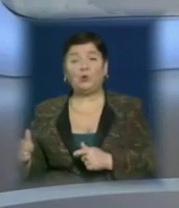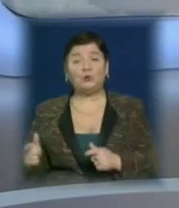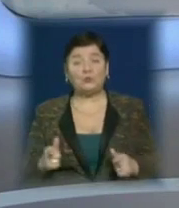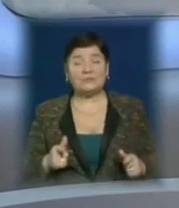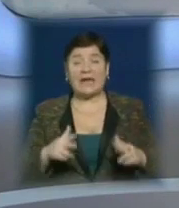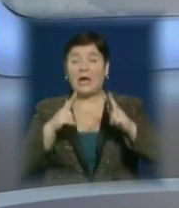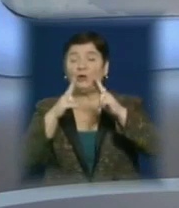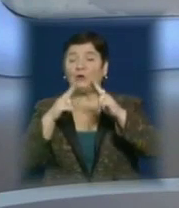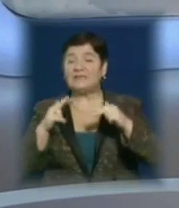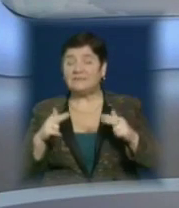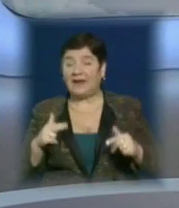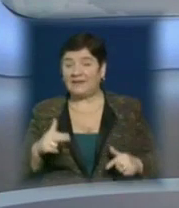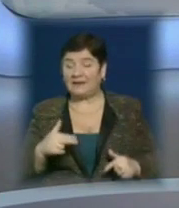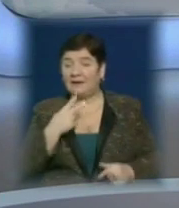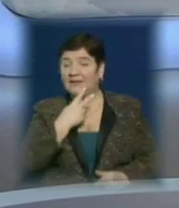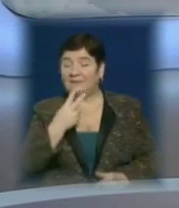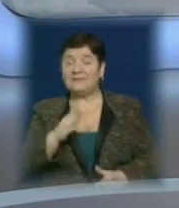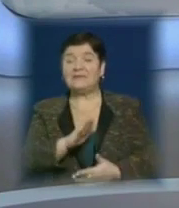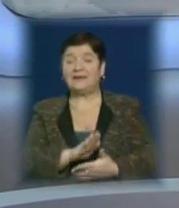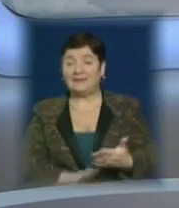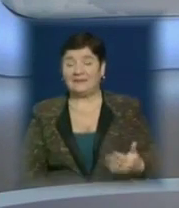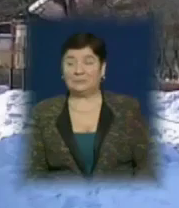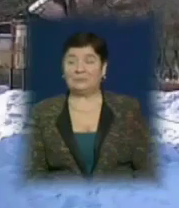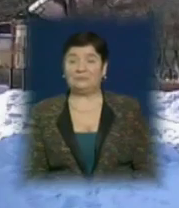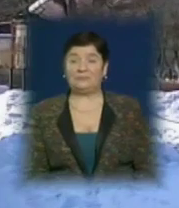свят словаки з Закарпаття, дивіться в наступному сюжеті.